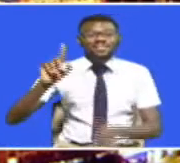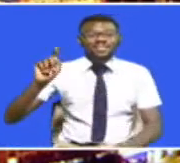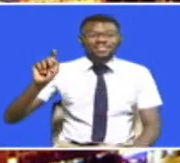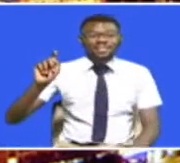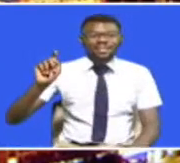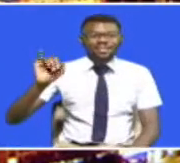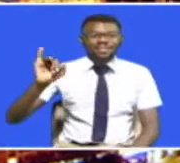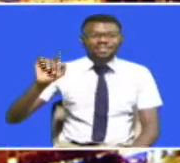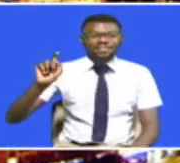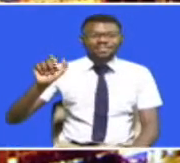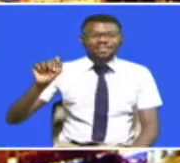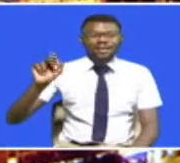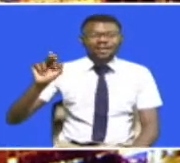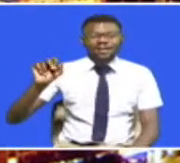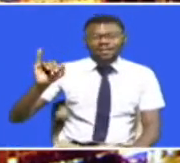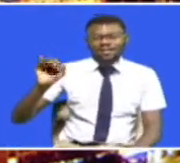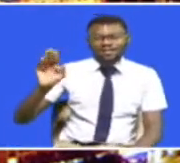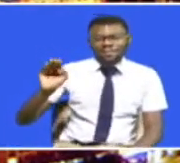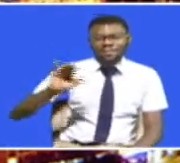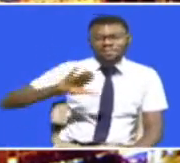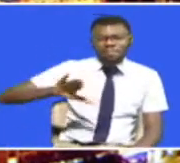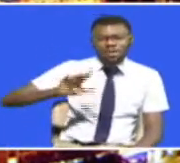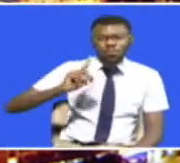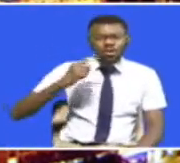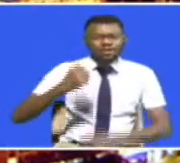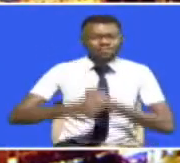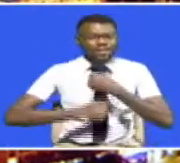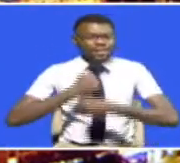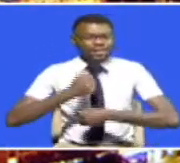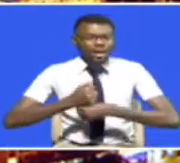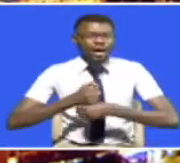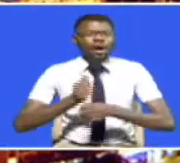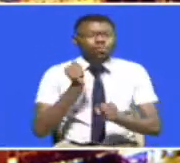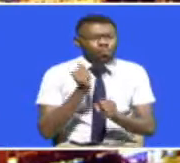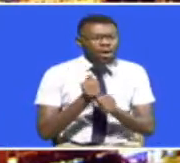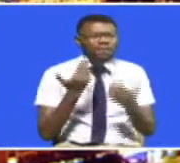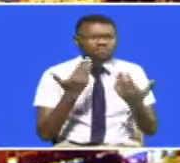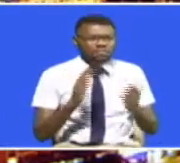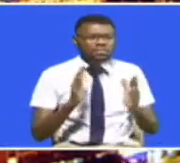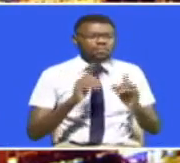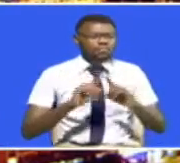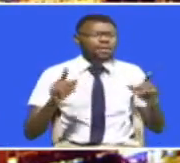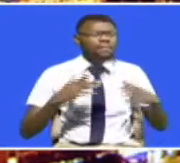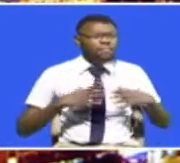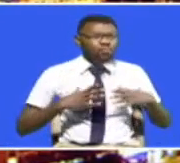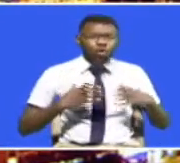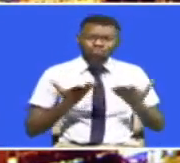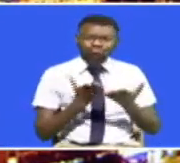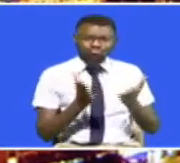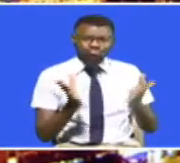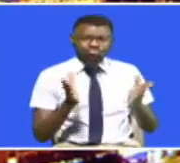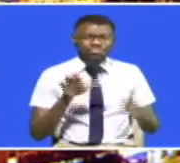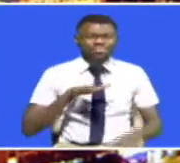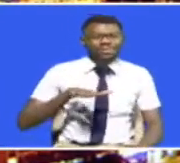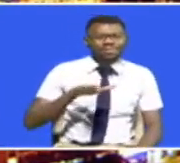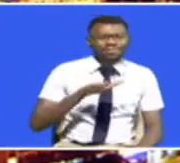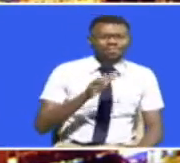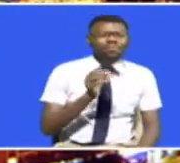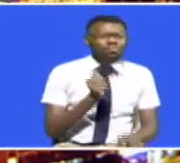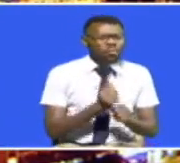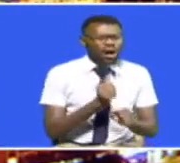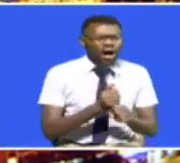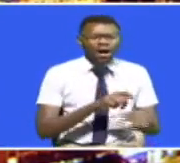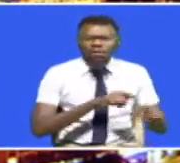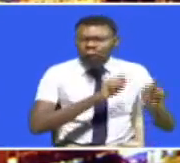na kipindi cha mwaka mmoja kukamilisha shughuli zake. Lakini je, wenyeji katika maeneo haya ya uchimbaji